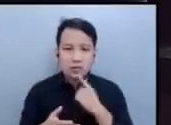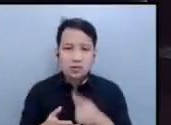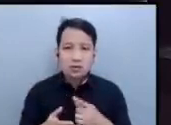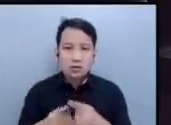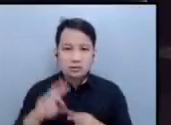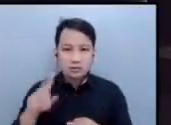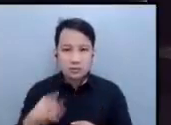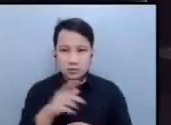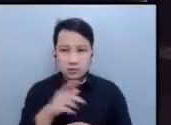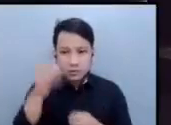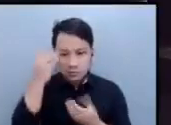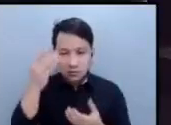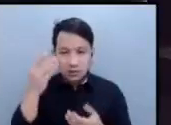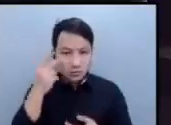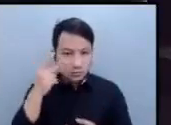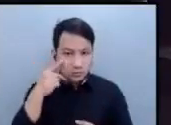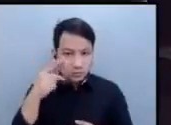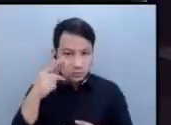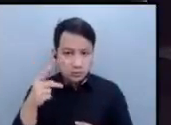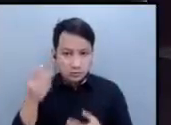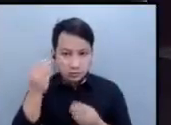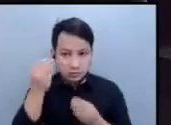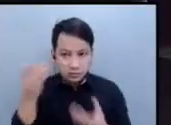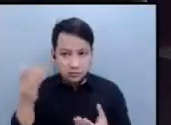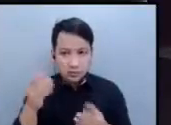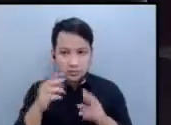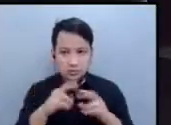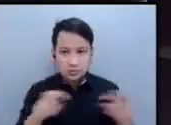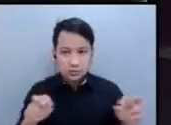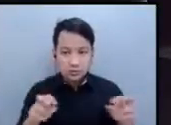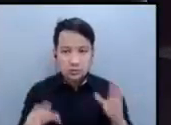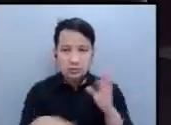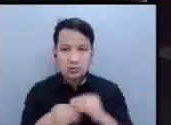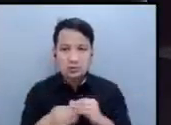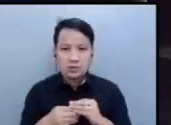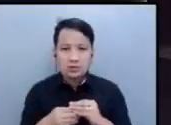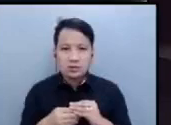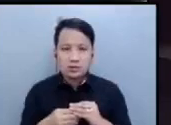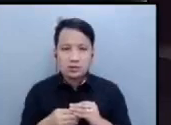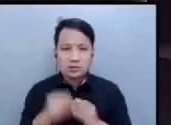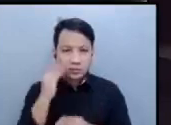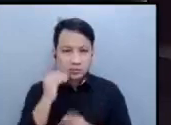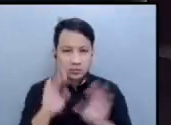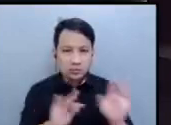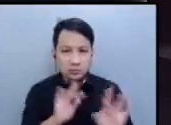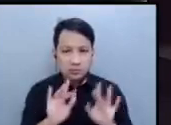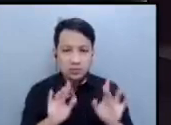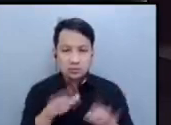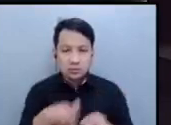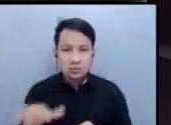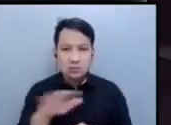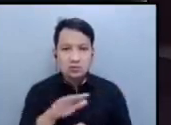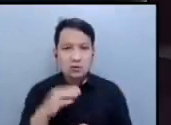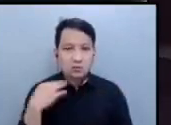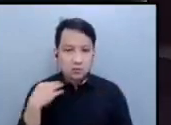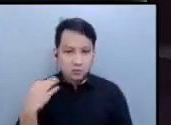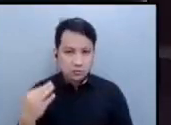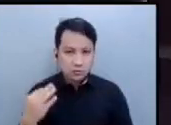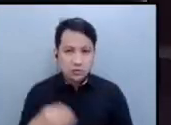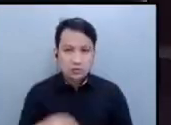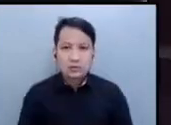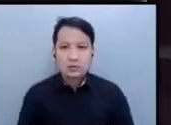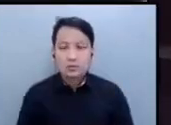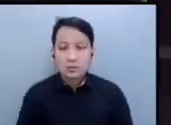Candidate Kiko Pangilinan na imbestigahan ang umunoy dinanas na harassment ng kanilang mga volunteers. Si